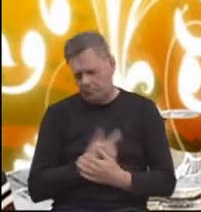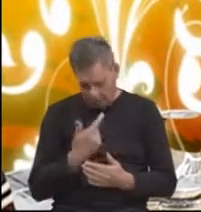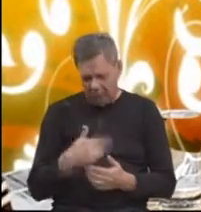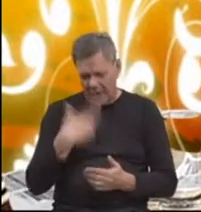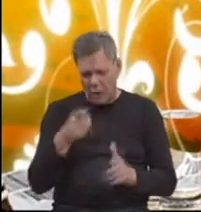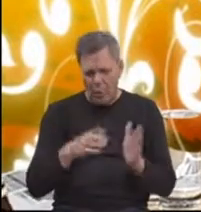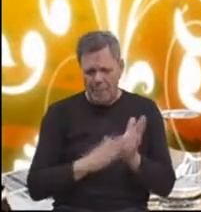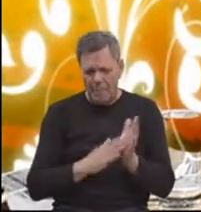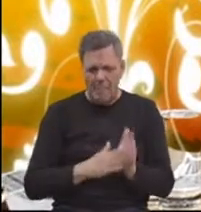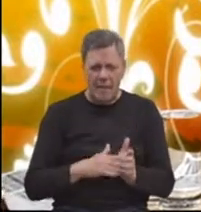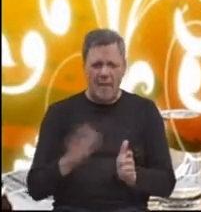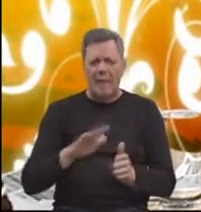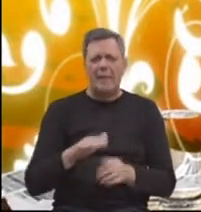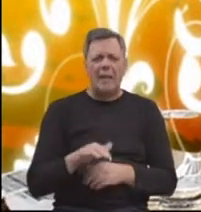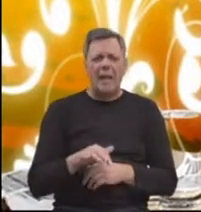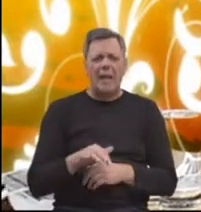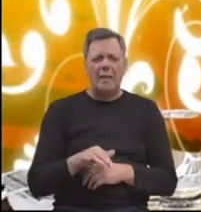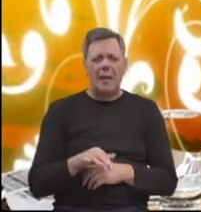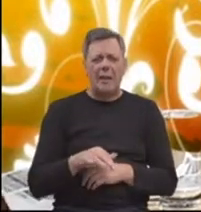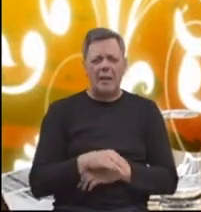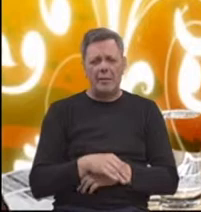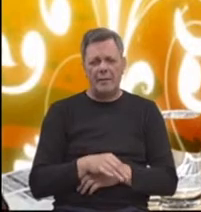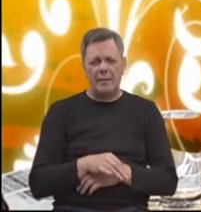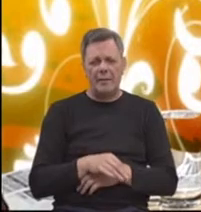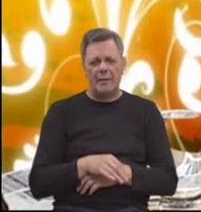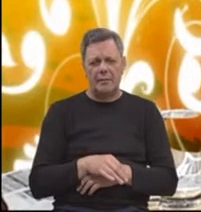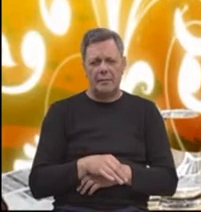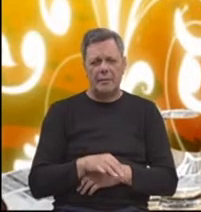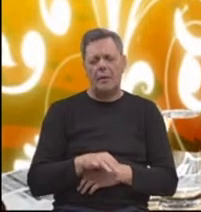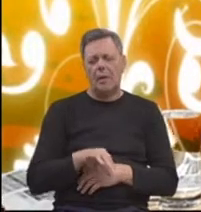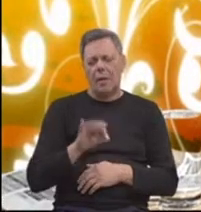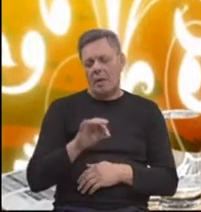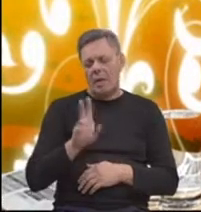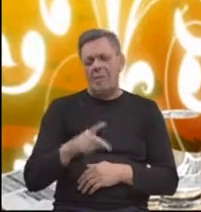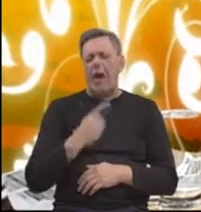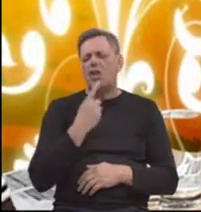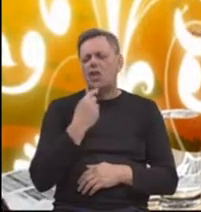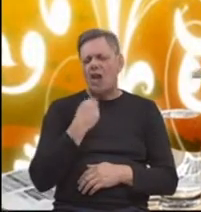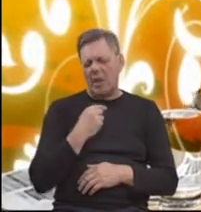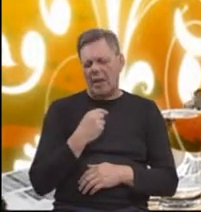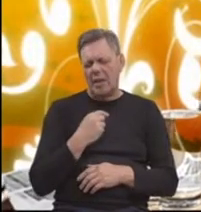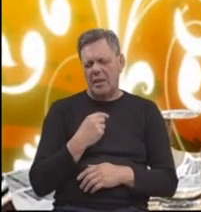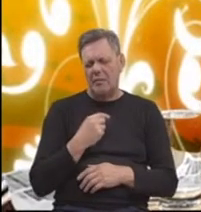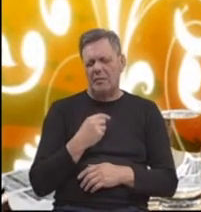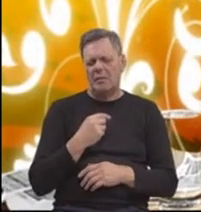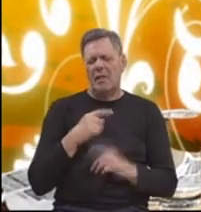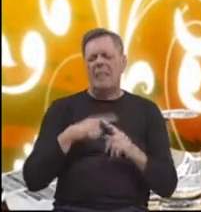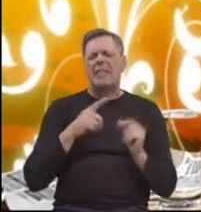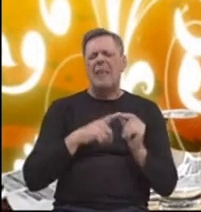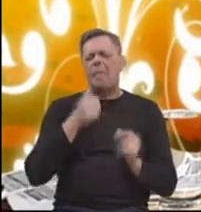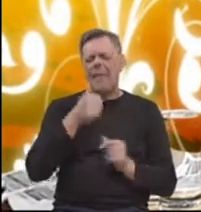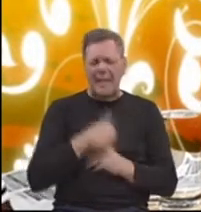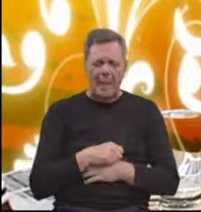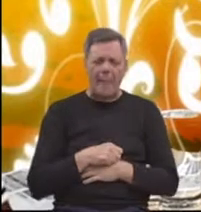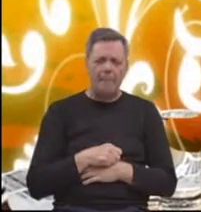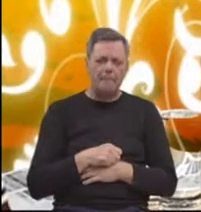primjerom. Dijete, otkrije se da je dijete tip 1 dijabetes. To se otkrije u drugoj, trećoj, četvrtoj, petoj godini.